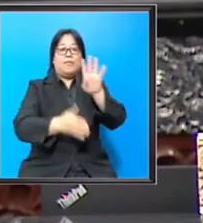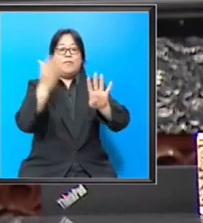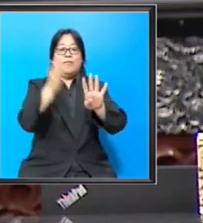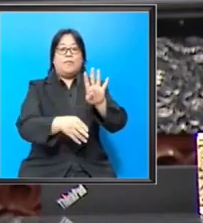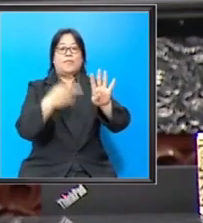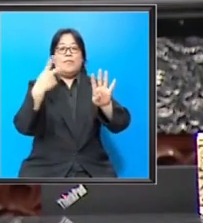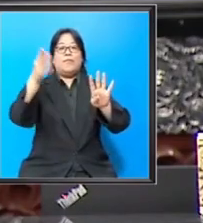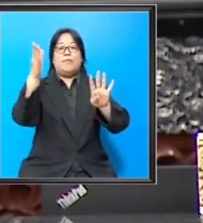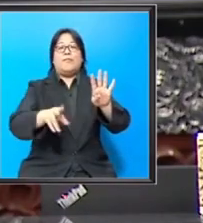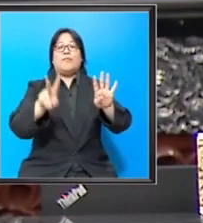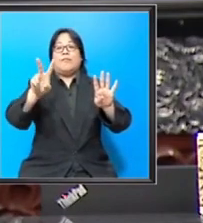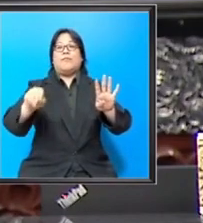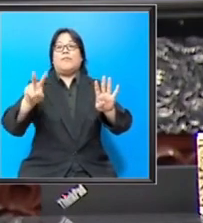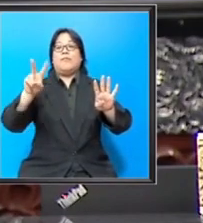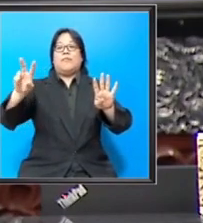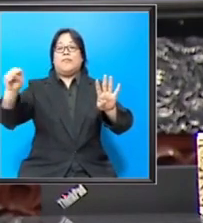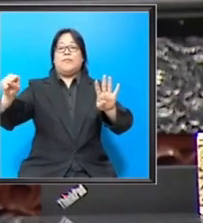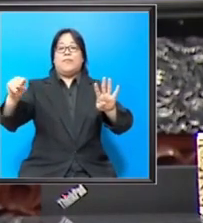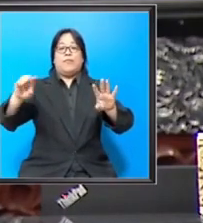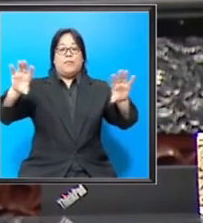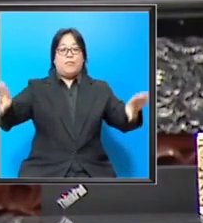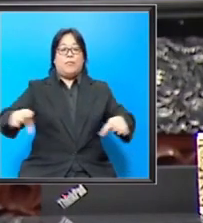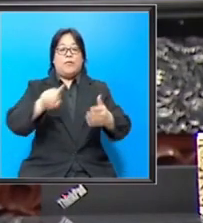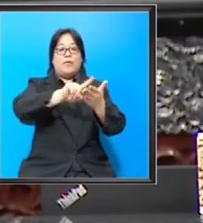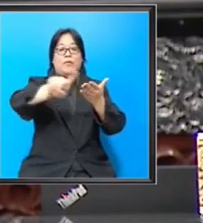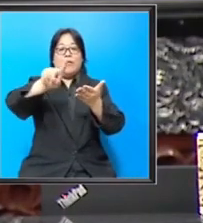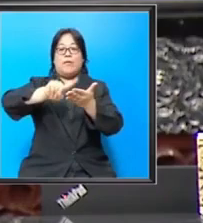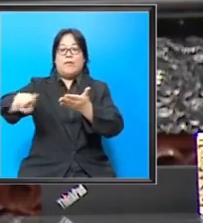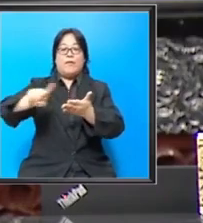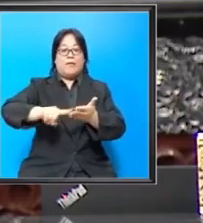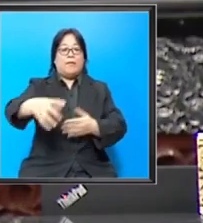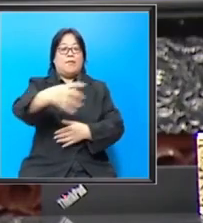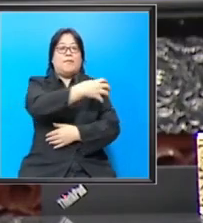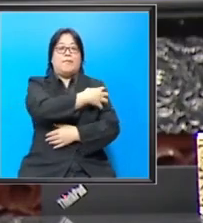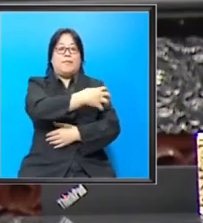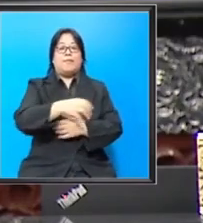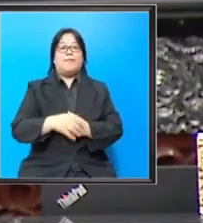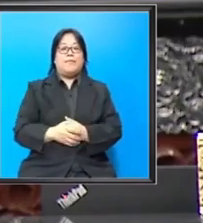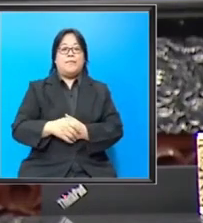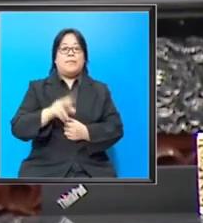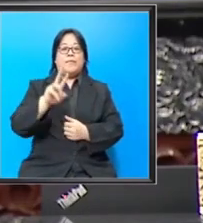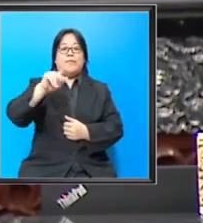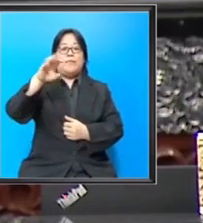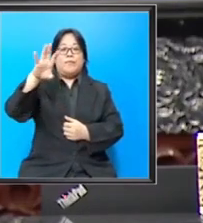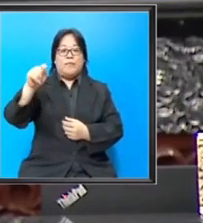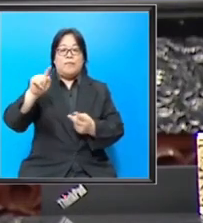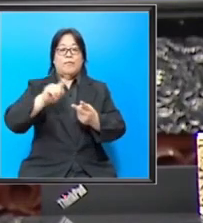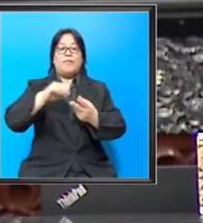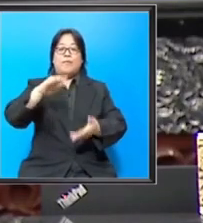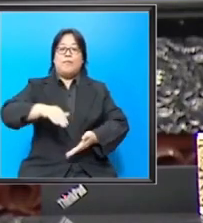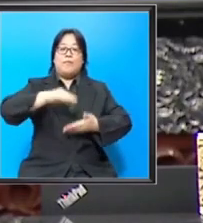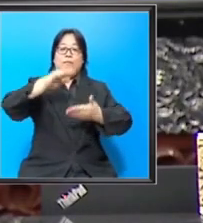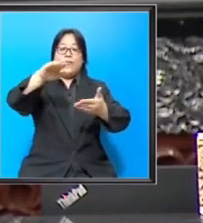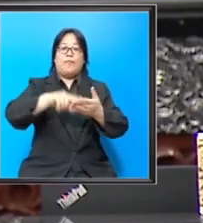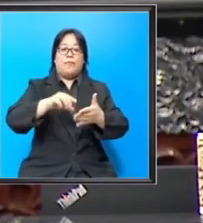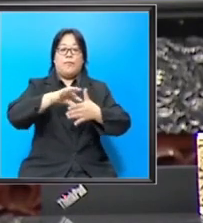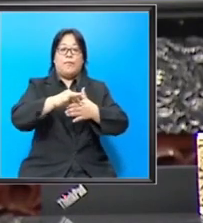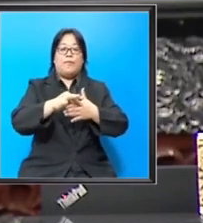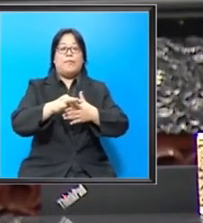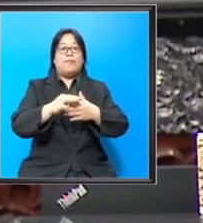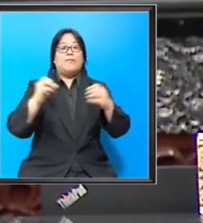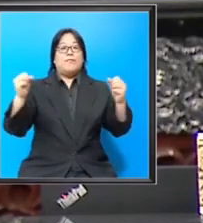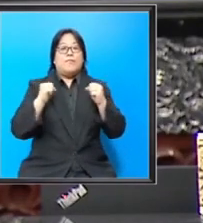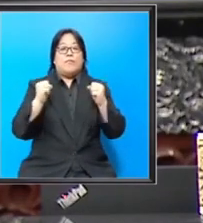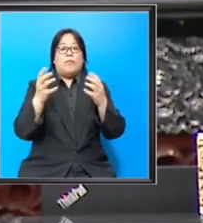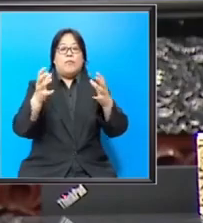4 Desember 2020 untuk menjalankan pemeriksaan dan penguasaan terhadap runcit pemborong dan pengedar produk daging sejuk